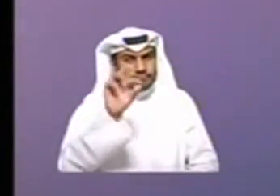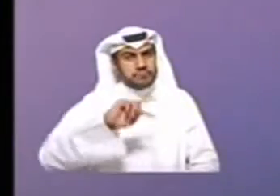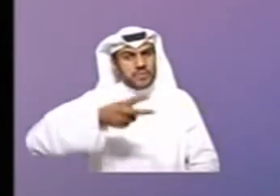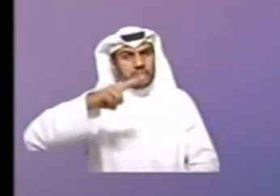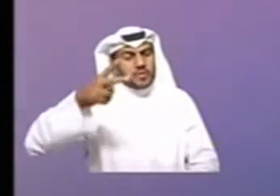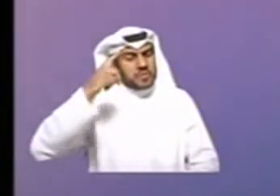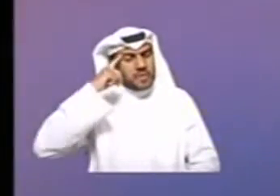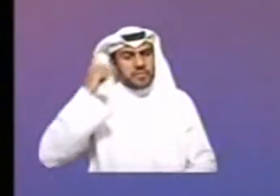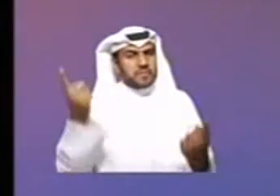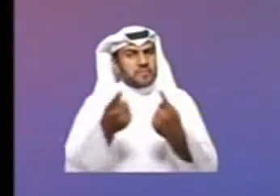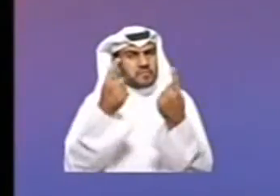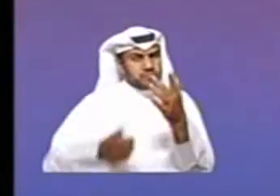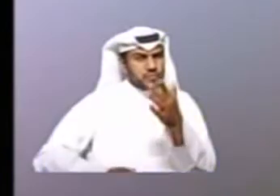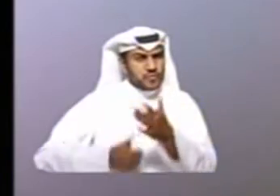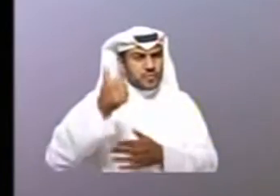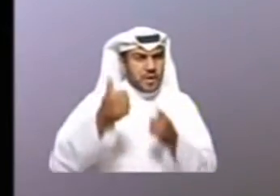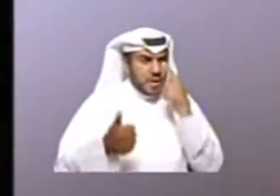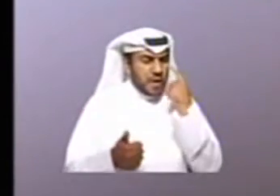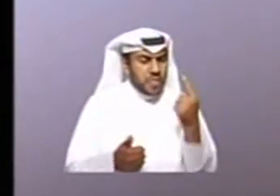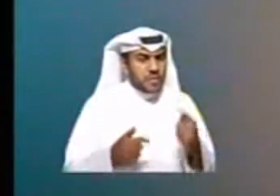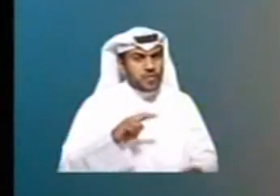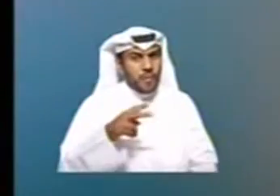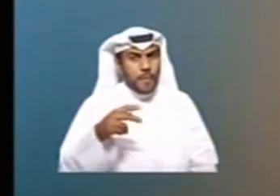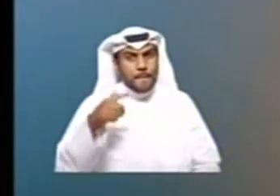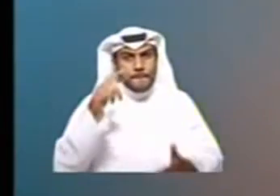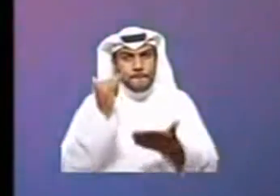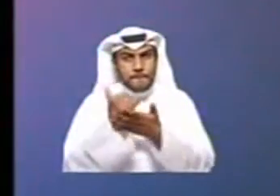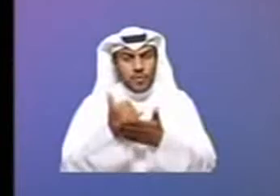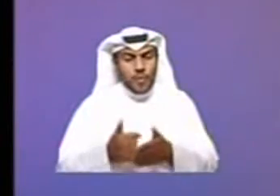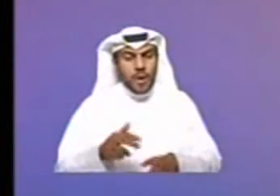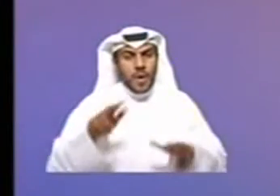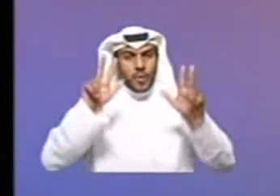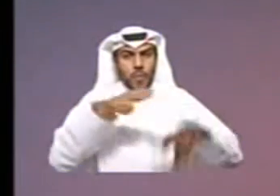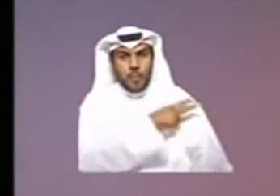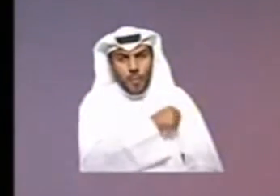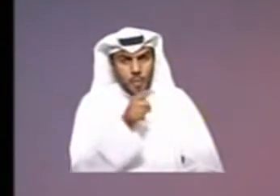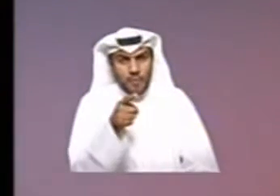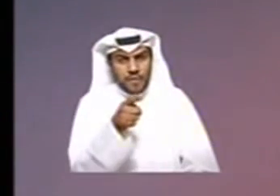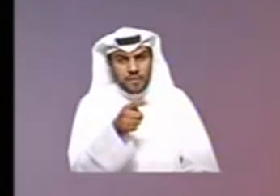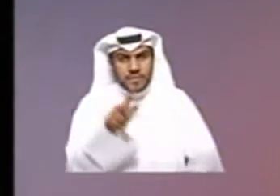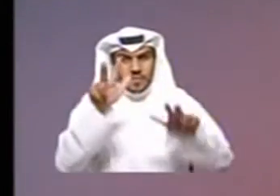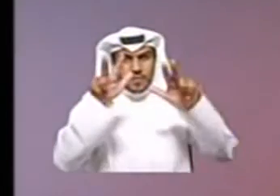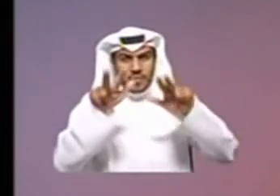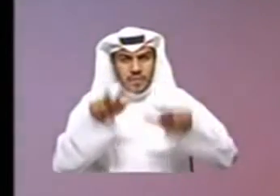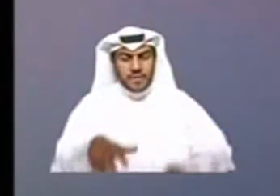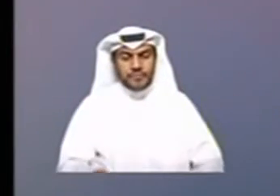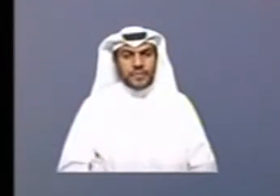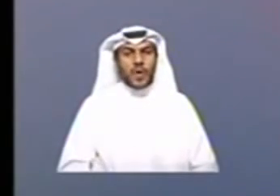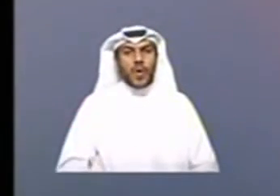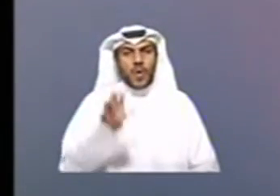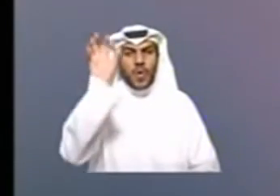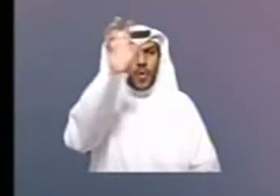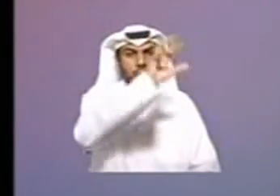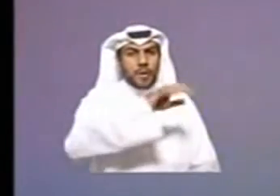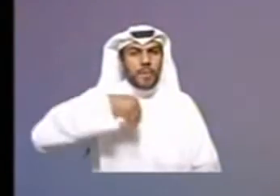تغيير موضوع أو رمز أو صف المجموعة من المشرفين الآخرين. وأخيرا، فقد خص تطبيق واتساب في أوروبا، حيث لاحظ